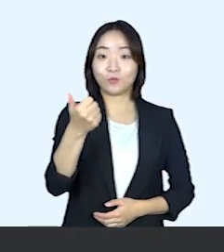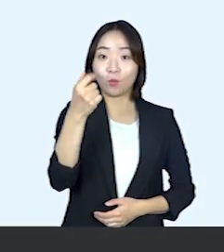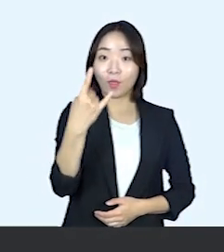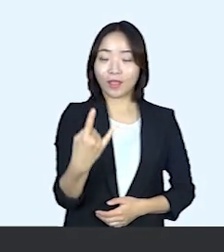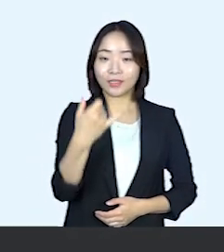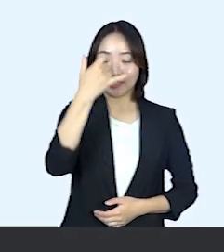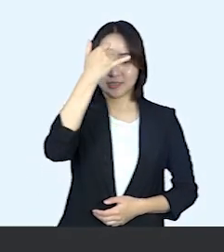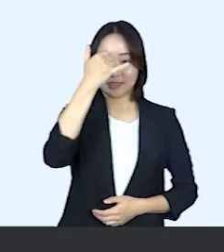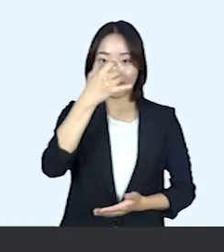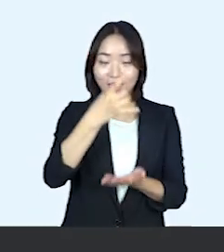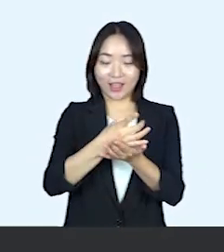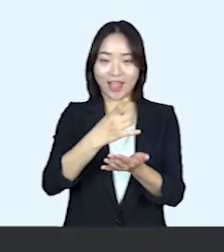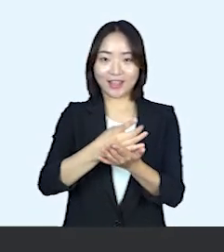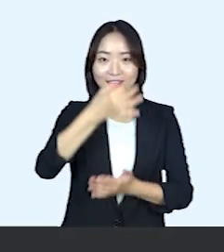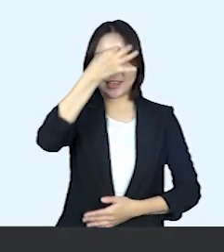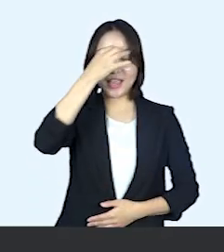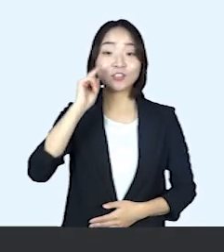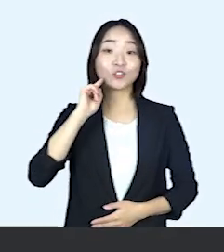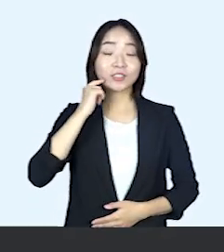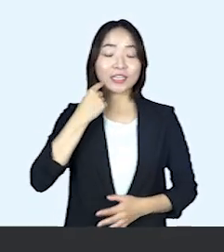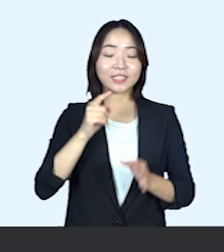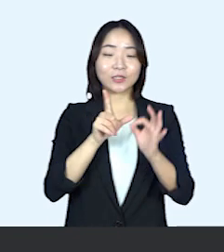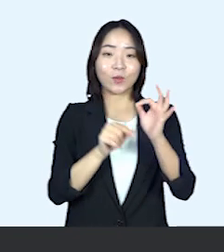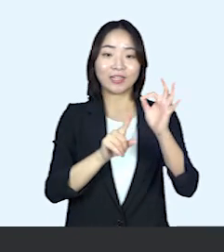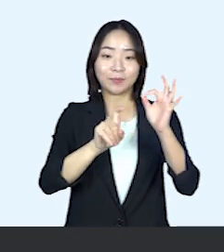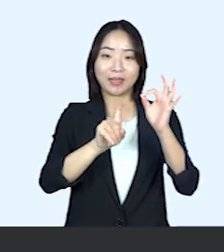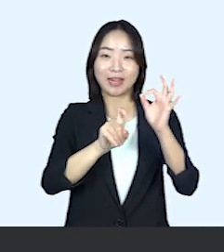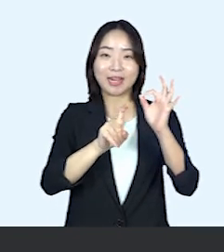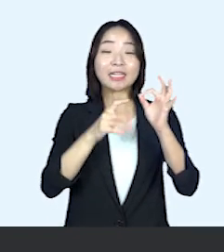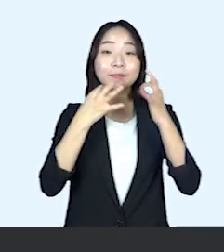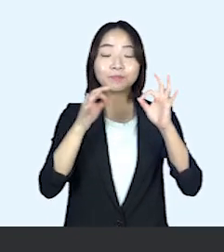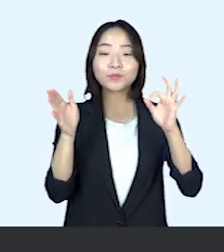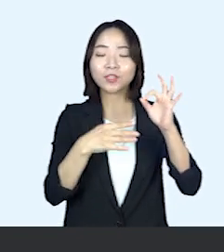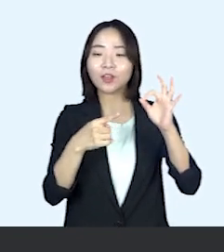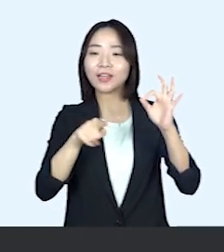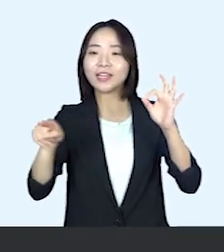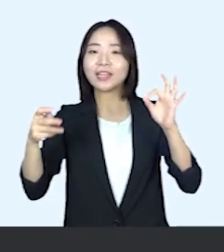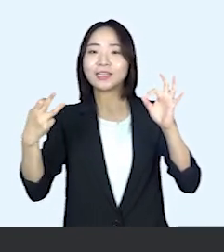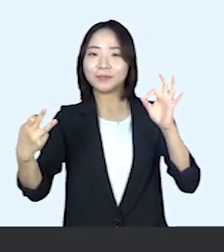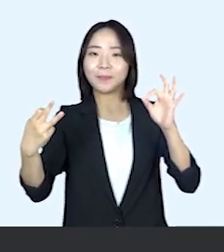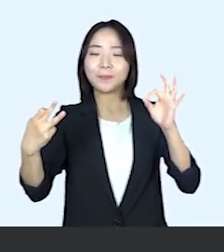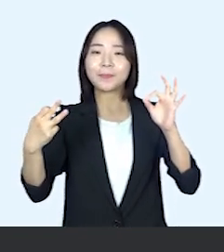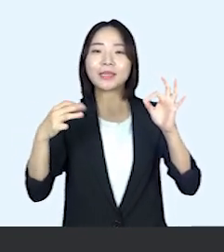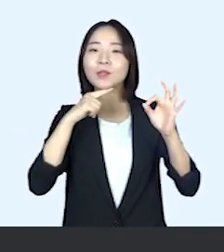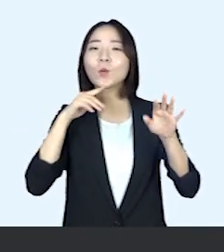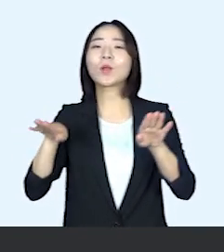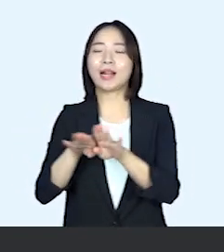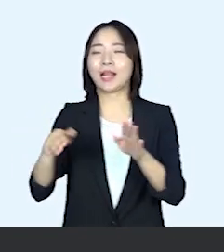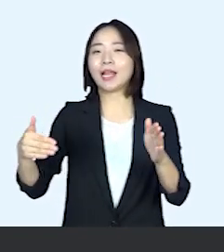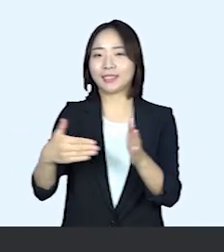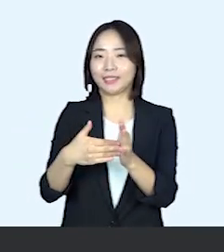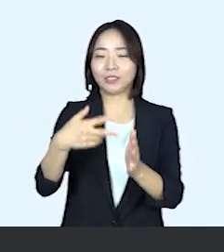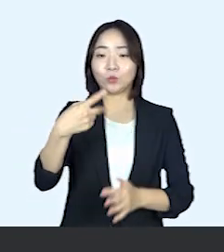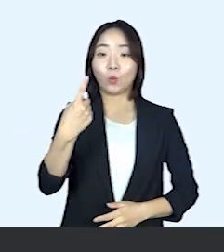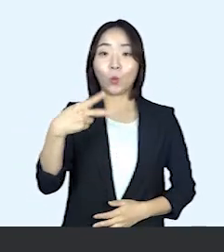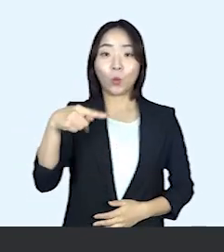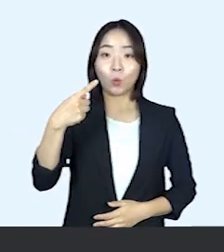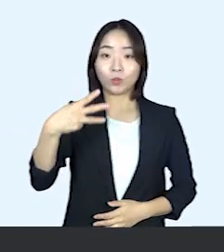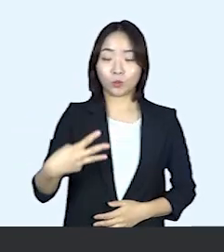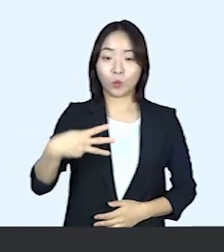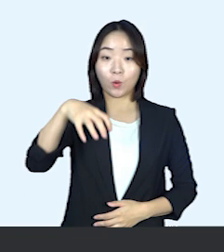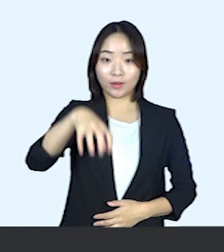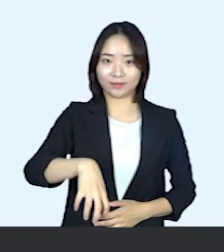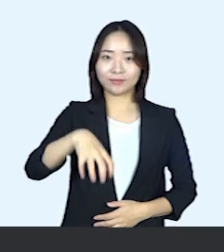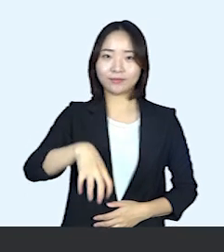제16회 천안예술제가 오는 10월 11일 금요일부터 13일 일요일까지 도솔광장에서 개최됩니다.